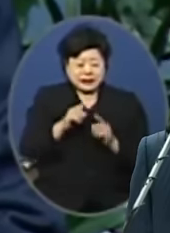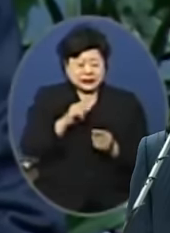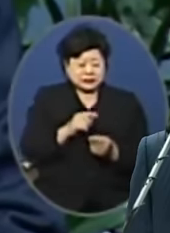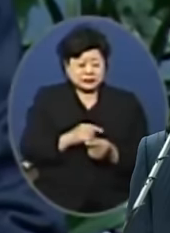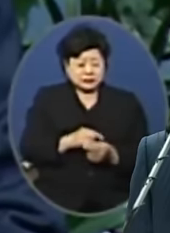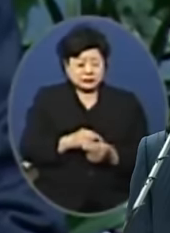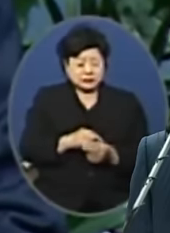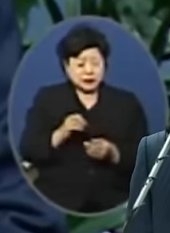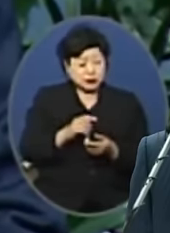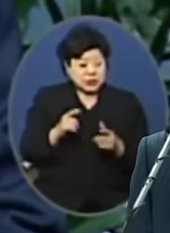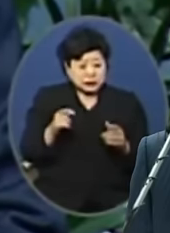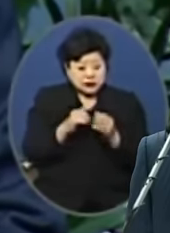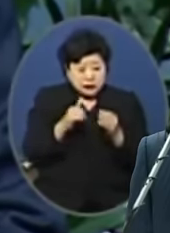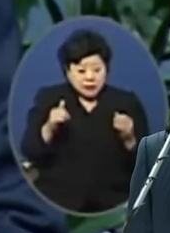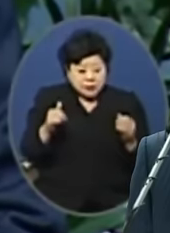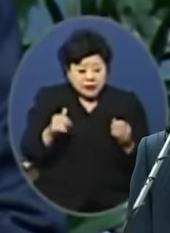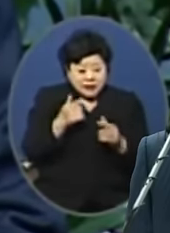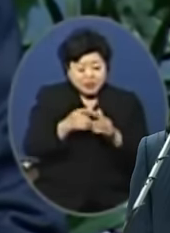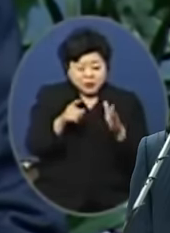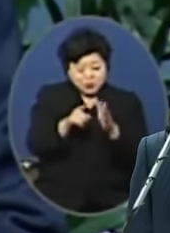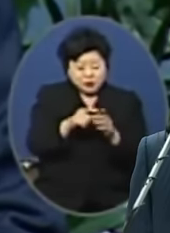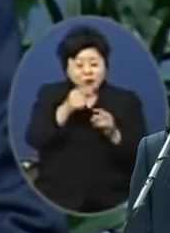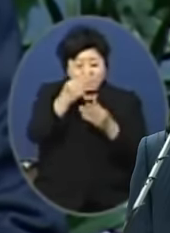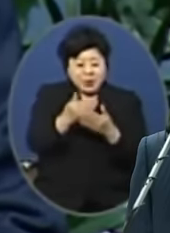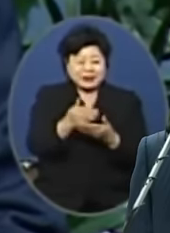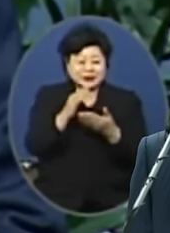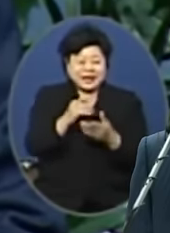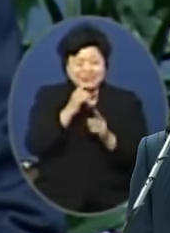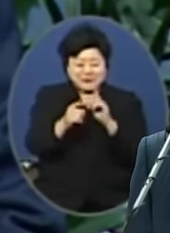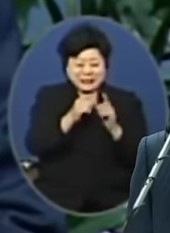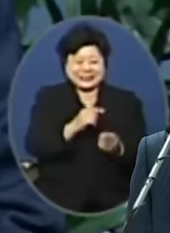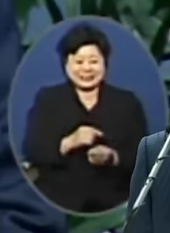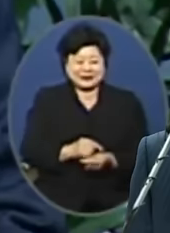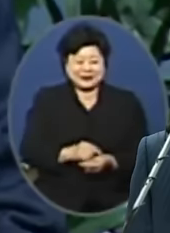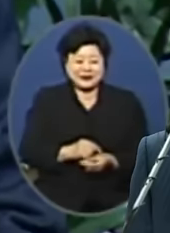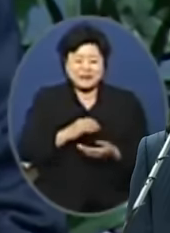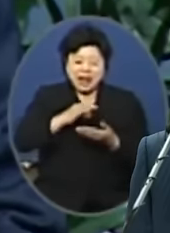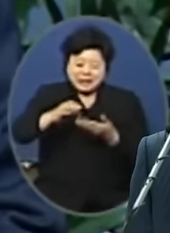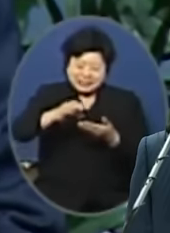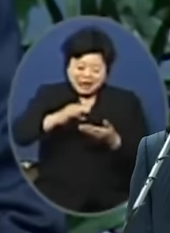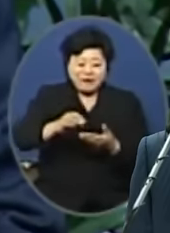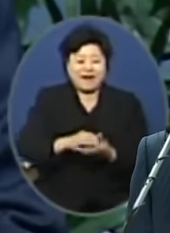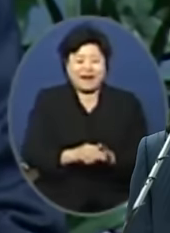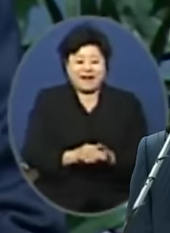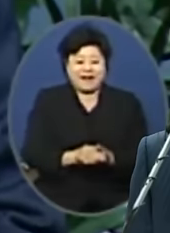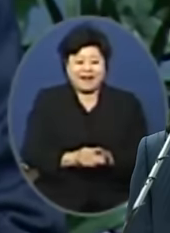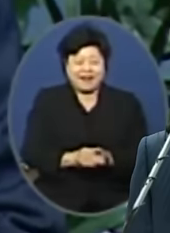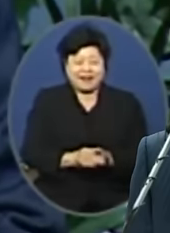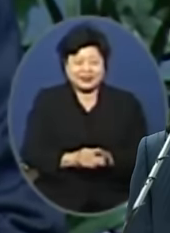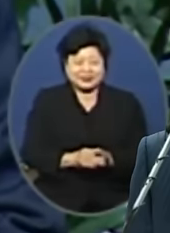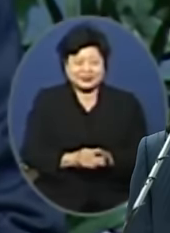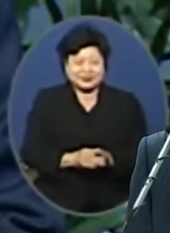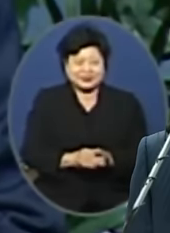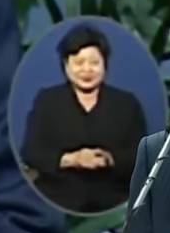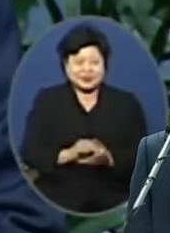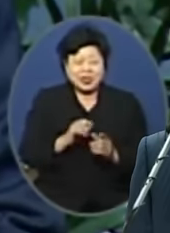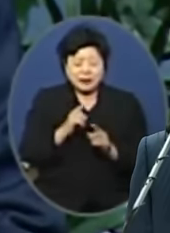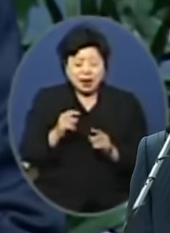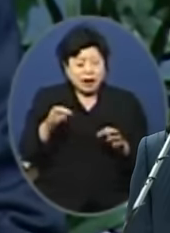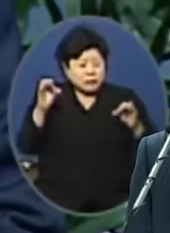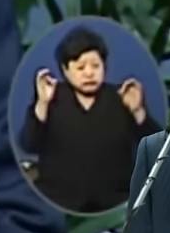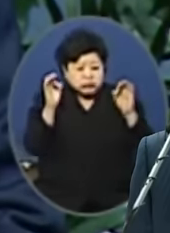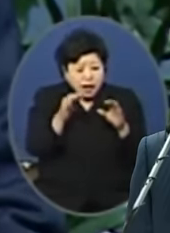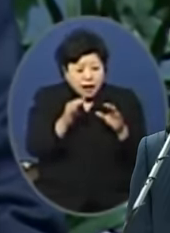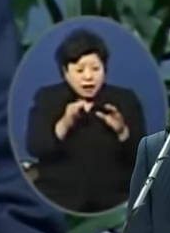말씀을 안 쓰던 사람이 예수님 그 구원받고 난 다음 하는 말을 들어보면 세상 말은